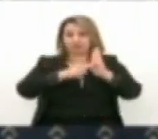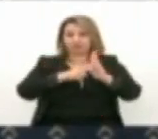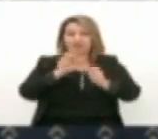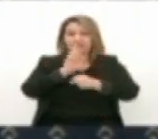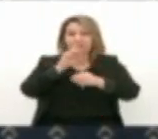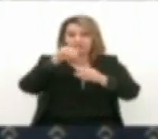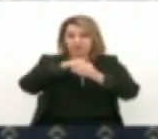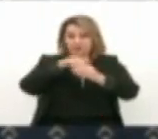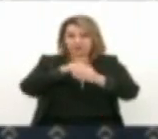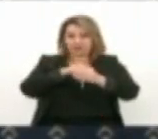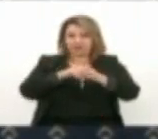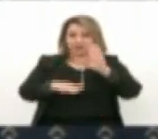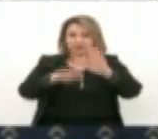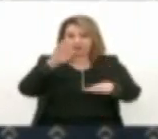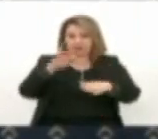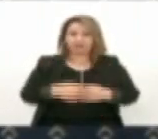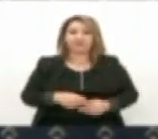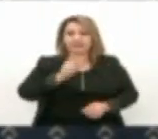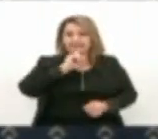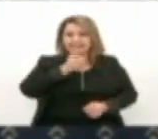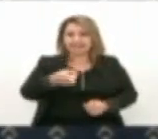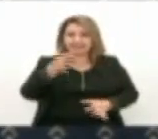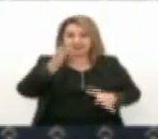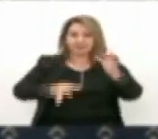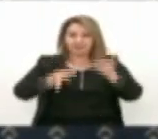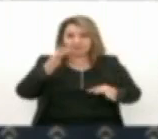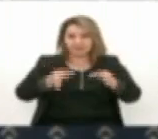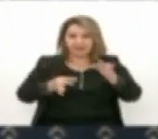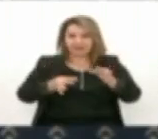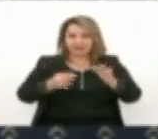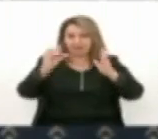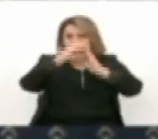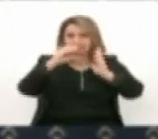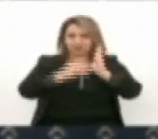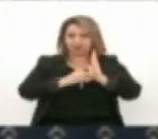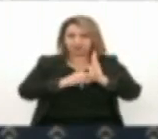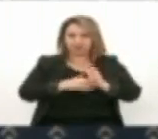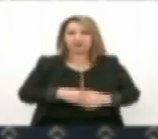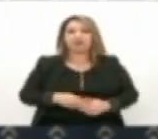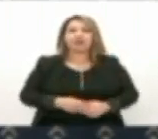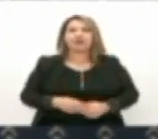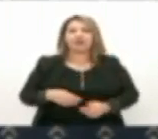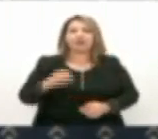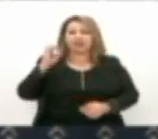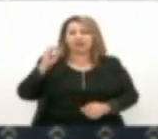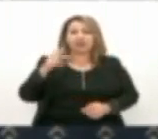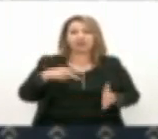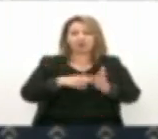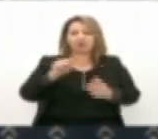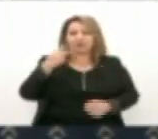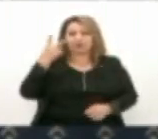الشعبي الوطني، بناء على قرار المحكمة الدستورية رقم 01 قاف ميم د